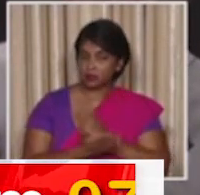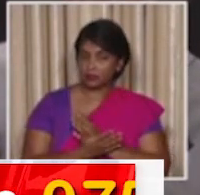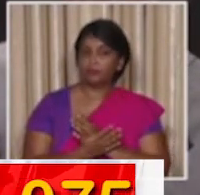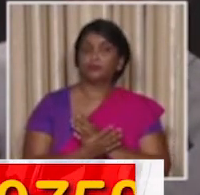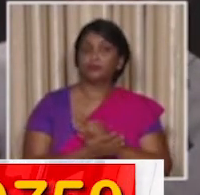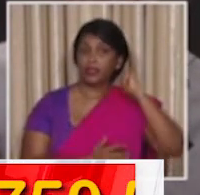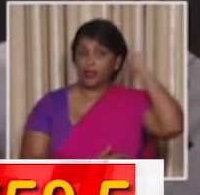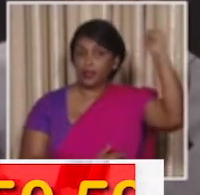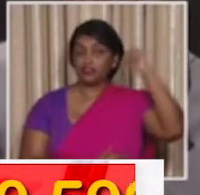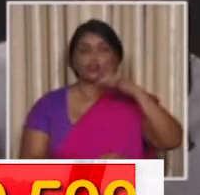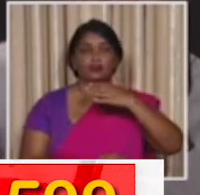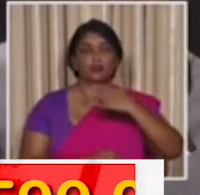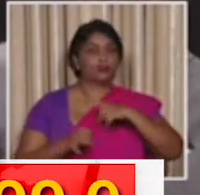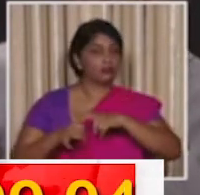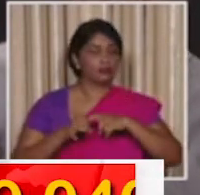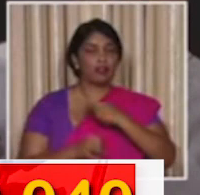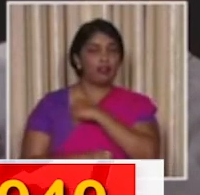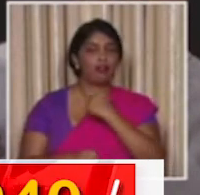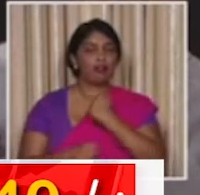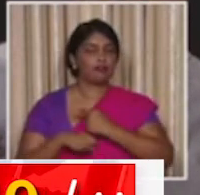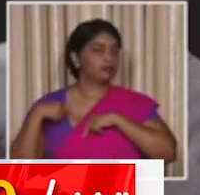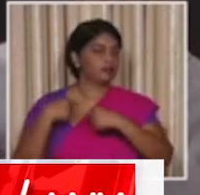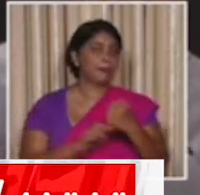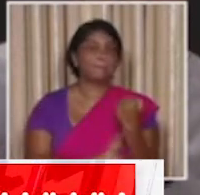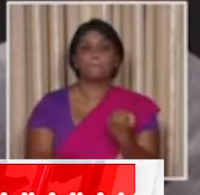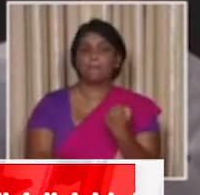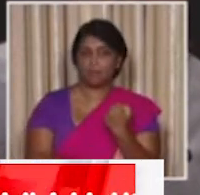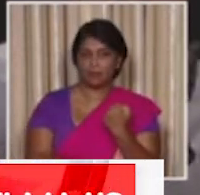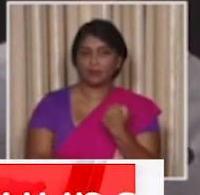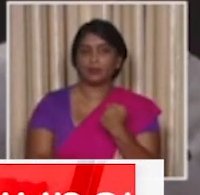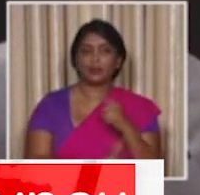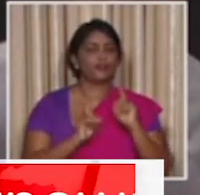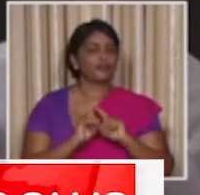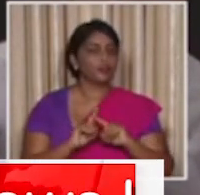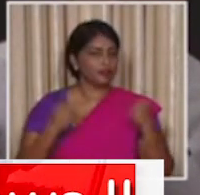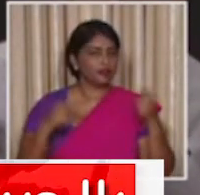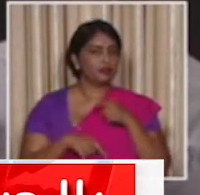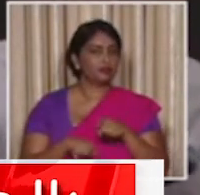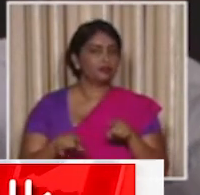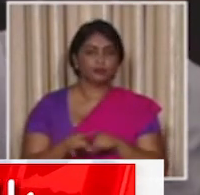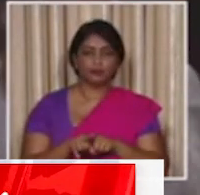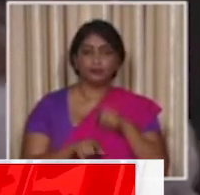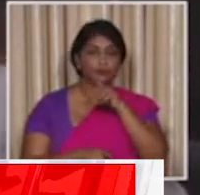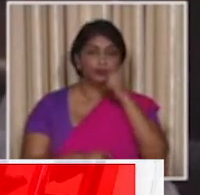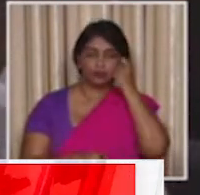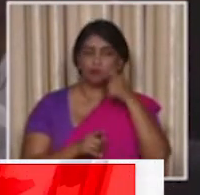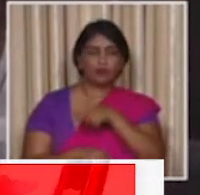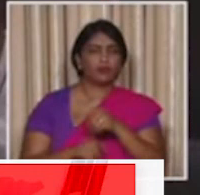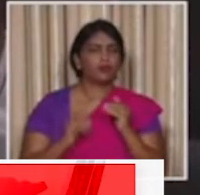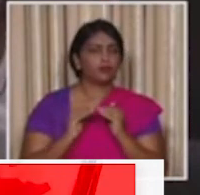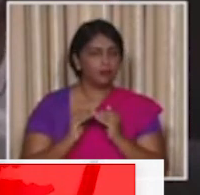බලය තමයි අග්‍රාණ්ඩුකාරතුමාට ඇවිල්ලා දිගටම ආ විධායක බලය කියන එක. ඒතර ඒක වෙනස්. ඒක නිසා ඔබතුමාගේ තීරණය අදාළ